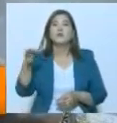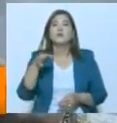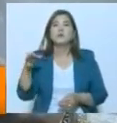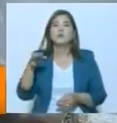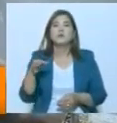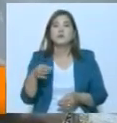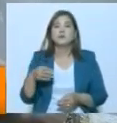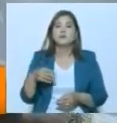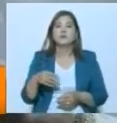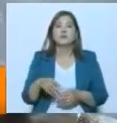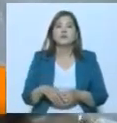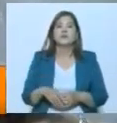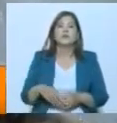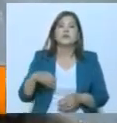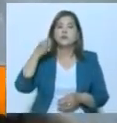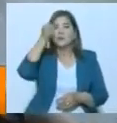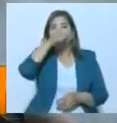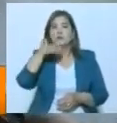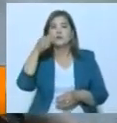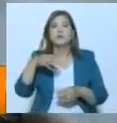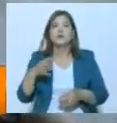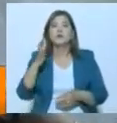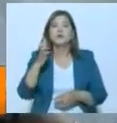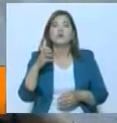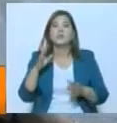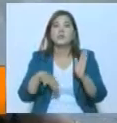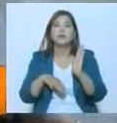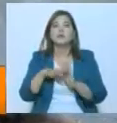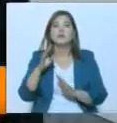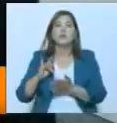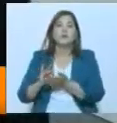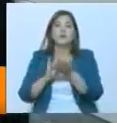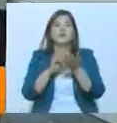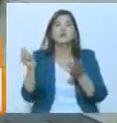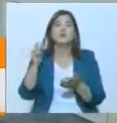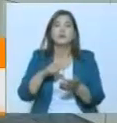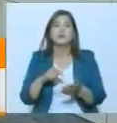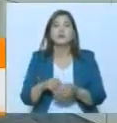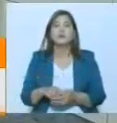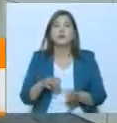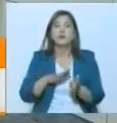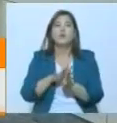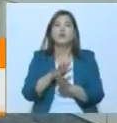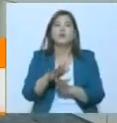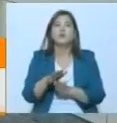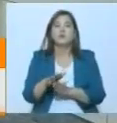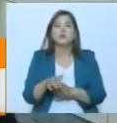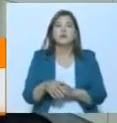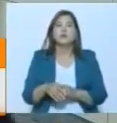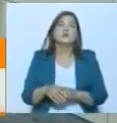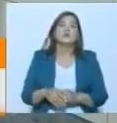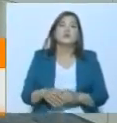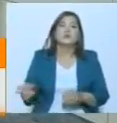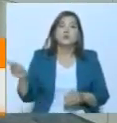енді жылдың қорытындысы бойынша 400 мыңнан астам турист күтілуде. Полностью уже в отеле также будем информировать. Біз